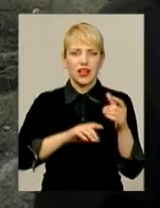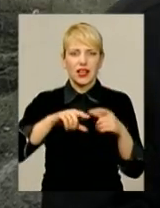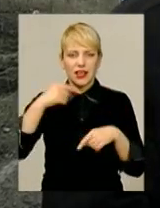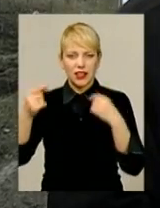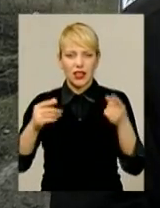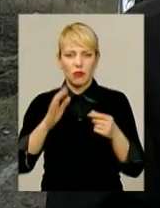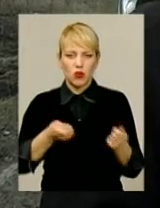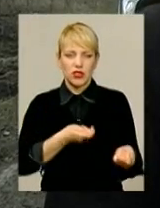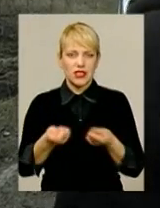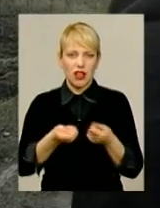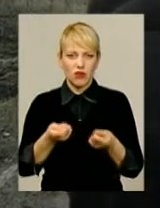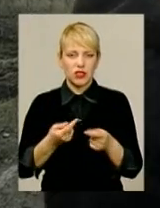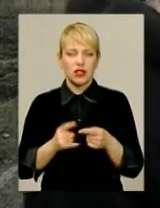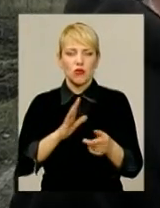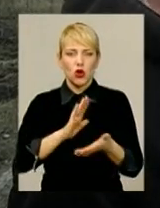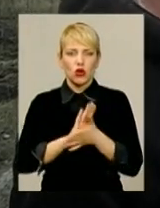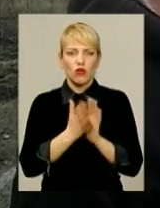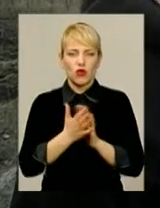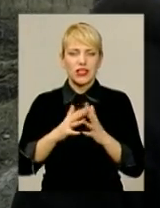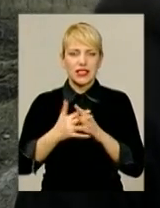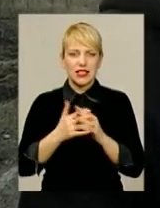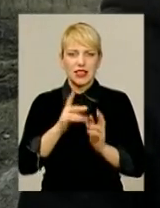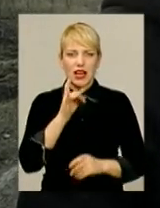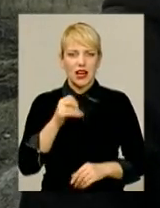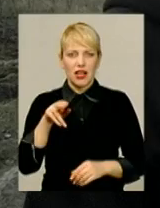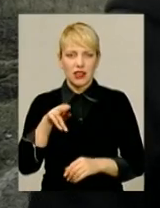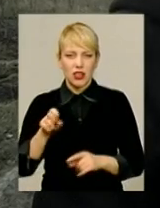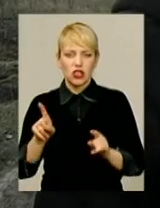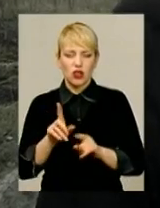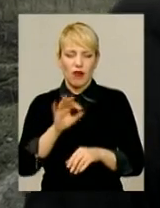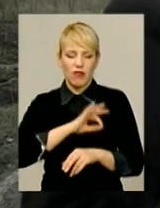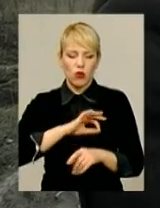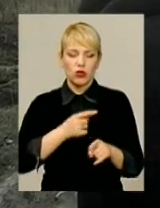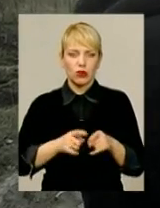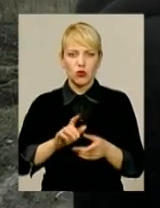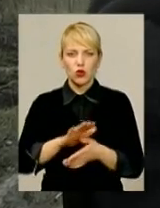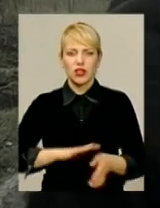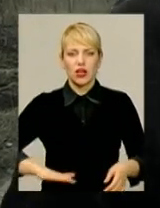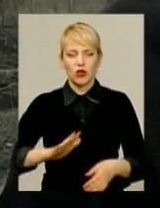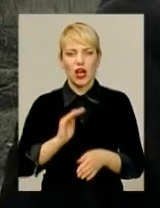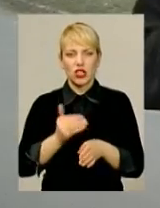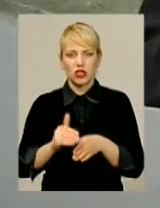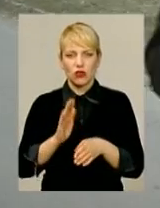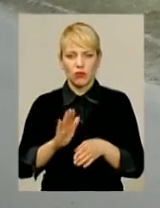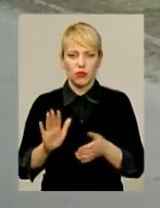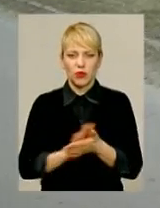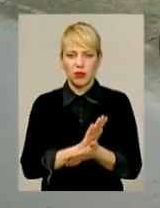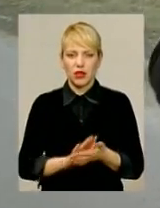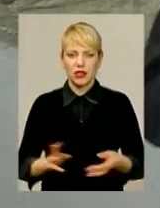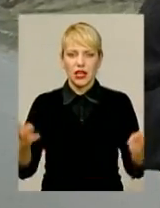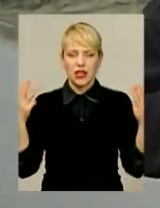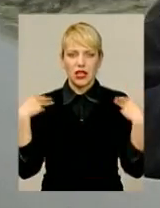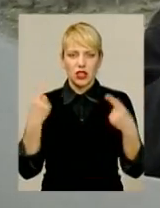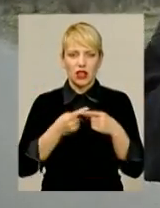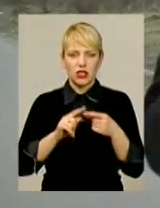головою сільської ради так само було договорено, що ми будемо використаємо цю територію, потім частково будемо її прибирати. Начальник